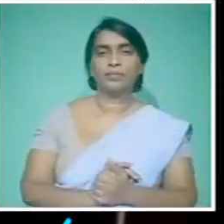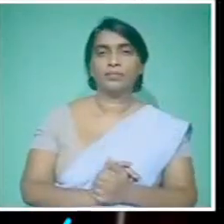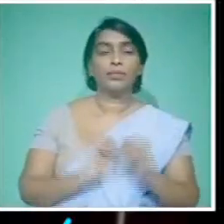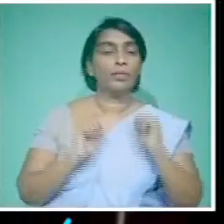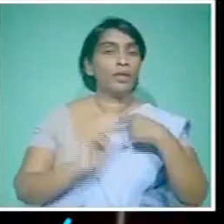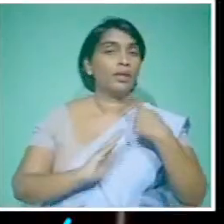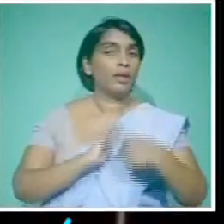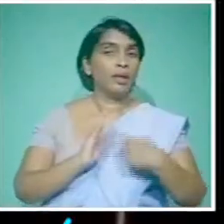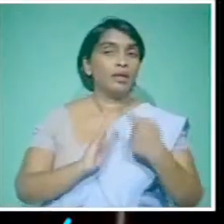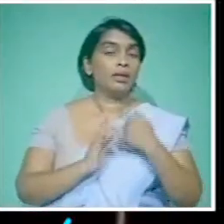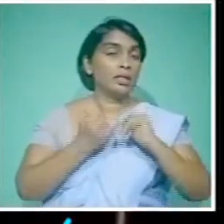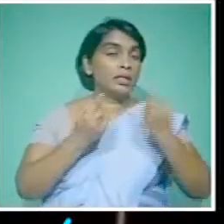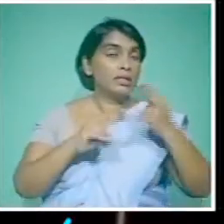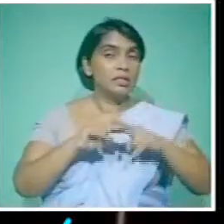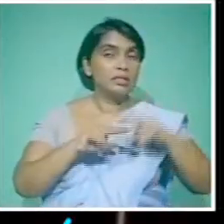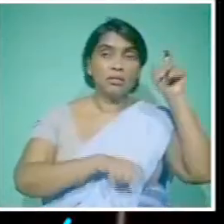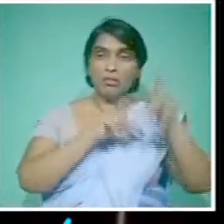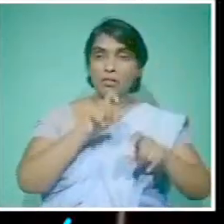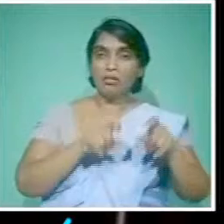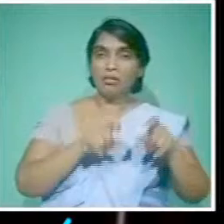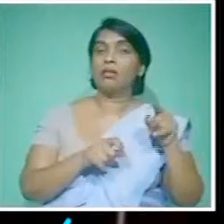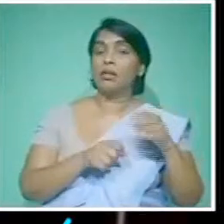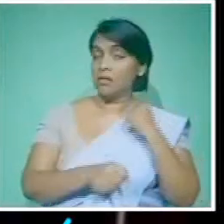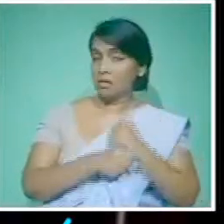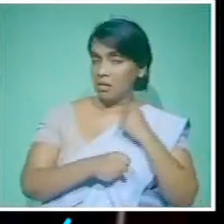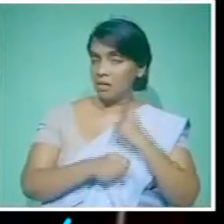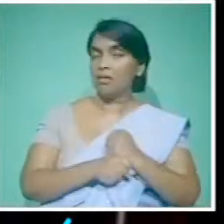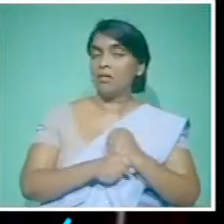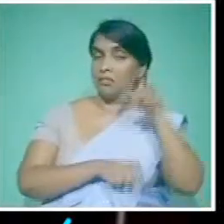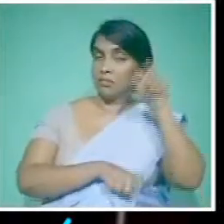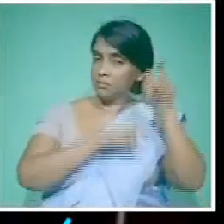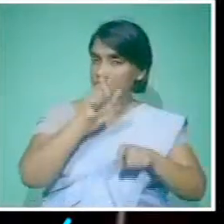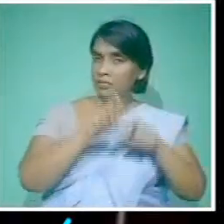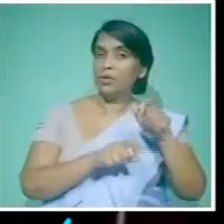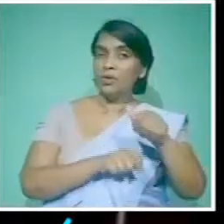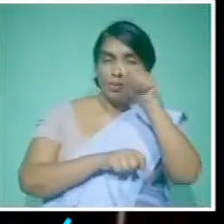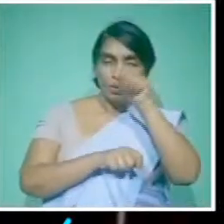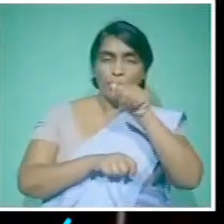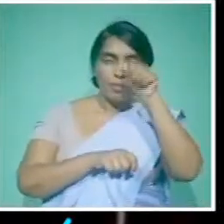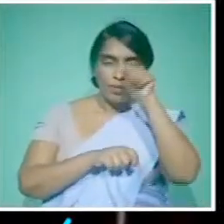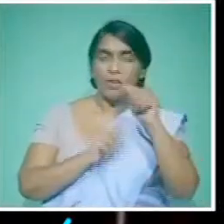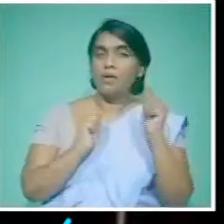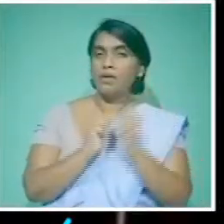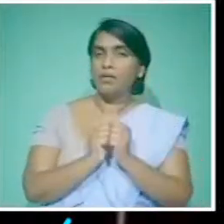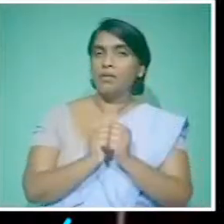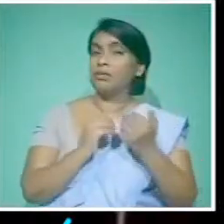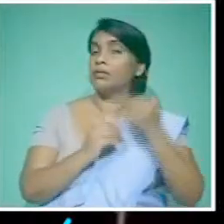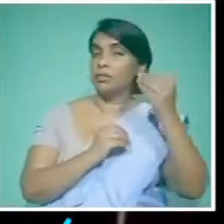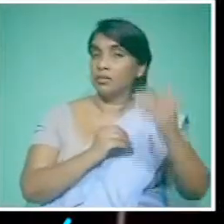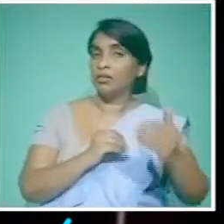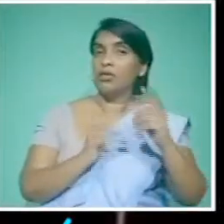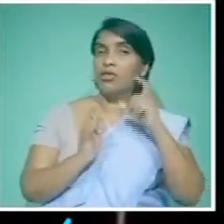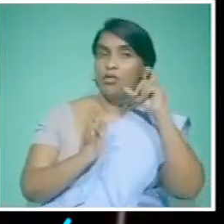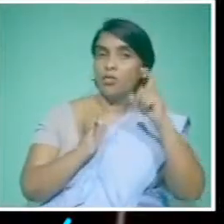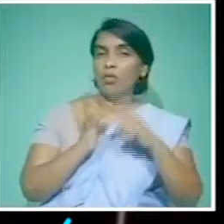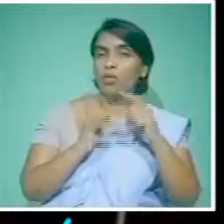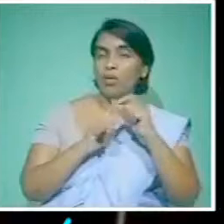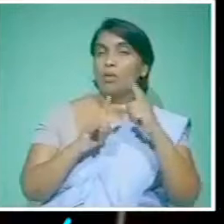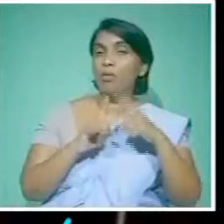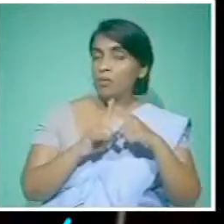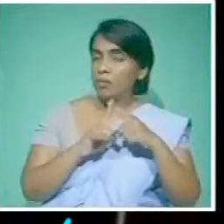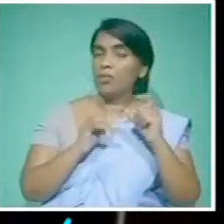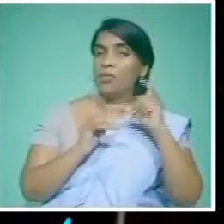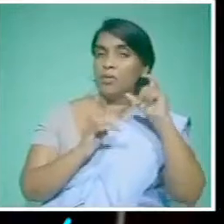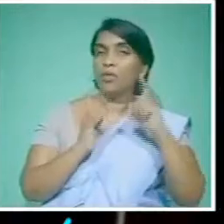මොකද මේ රටේ නිලධාරීන් මේ රජයේ නිලධාරින්ම කරන හොරකම් ඉදිරියට අපි මේ කෝප සහ කෝප් කමිටු